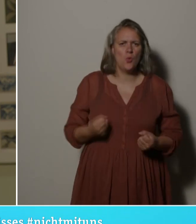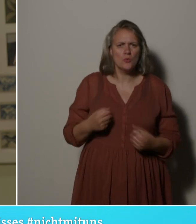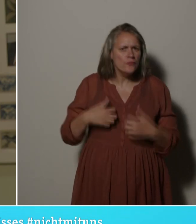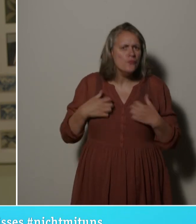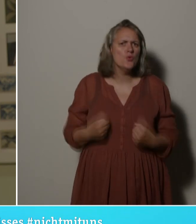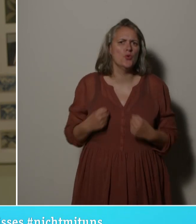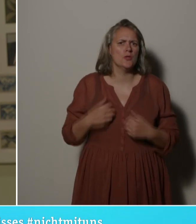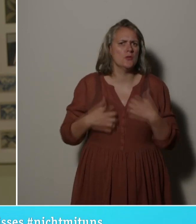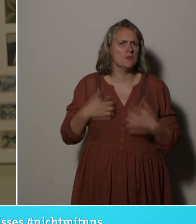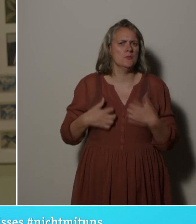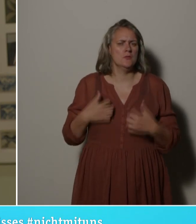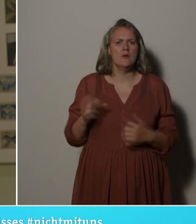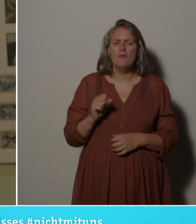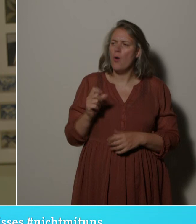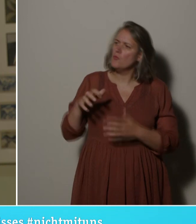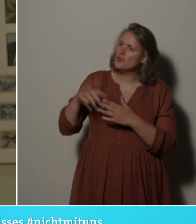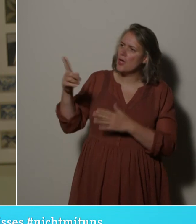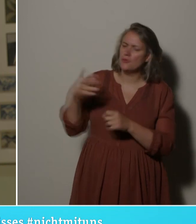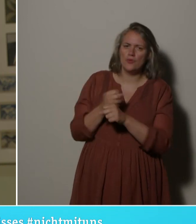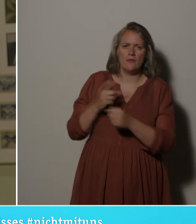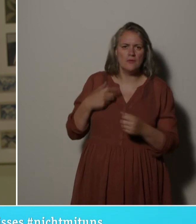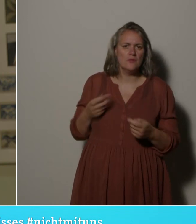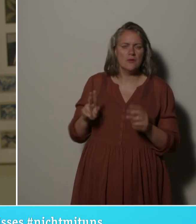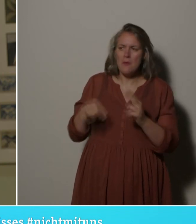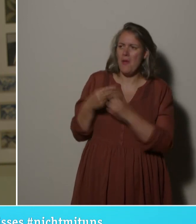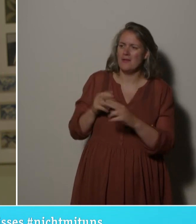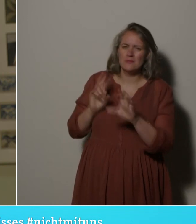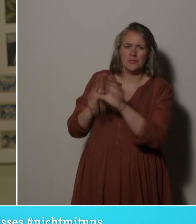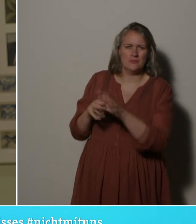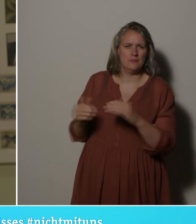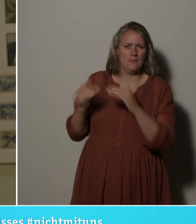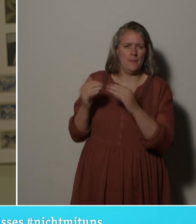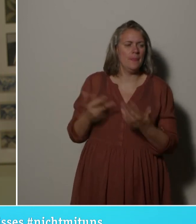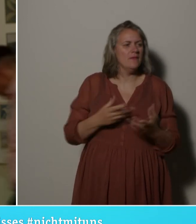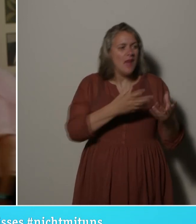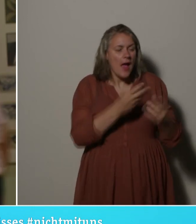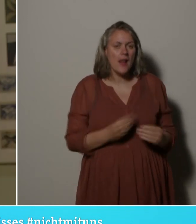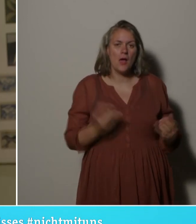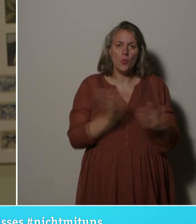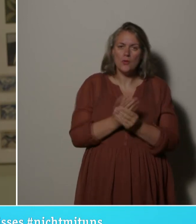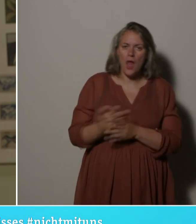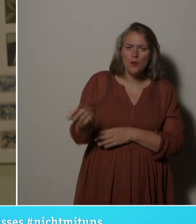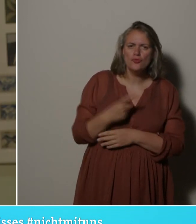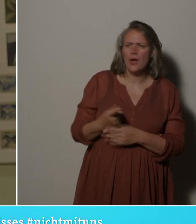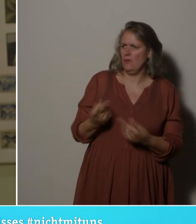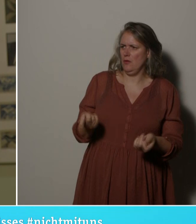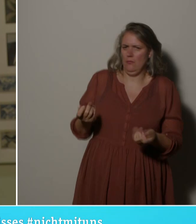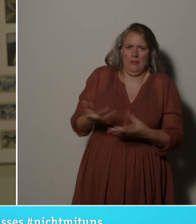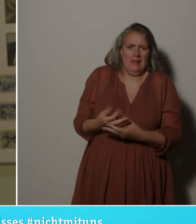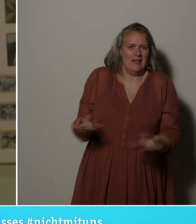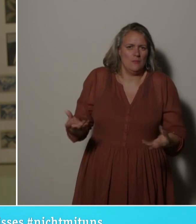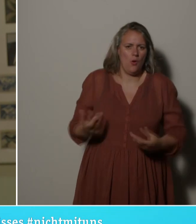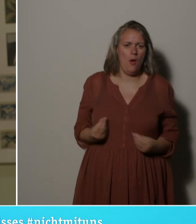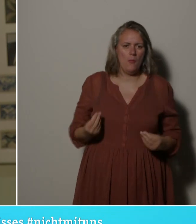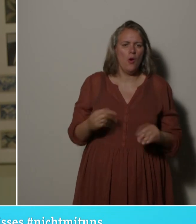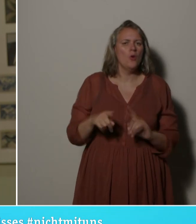uns angemessen an dem Prozess zu beteiligen. Einladungen und Unterlagen kamen immer wieder zu spät oder überhaupt nicht. Plötzlich taucht die Behauptung auf,